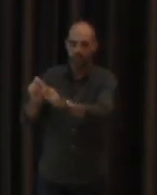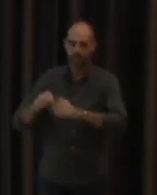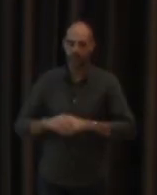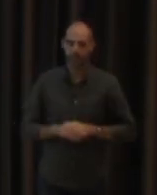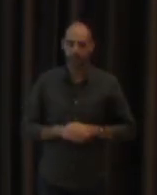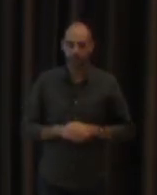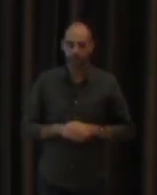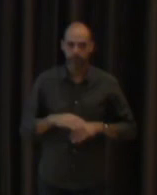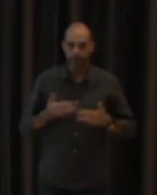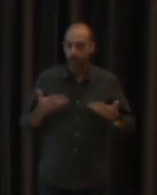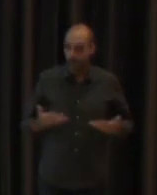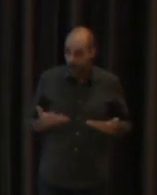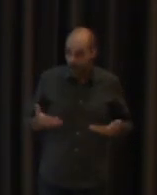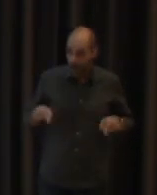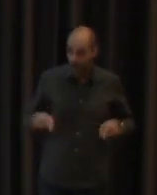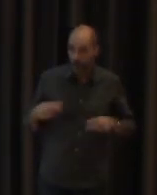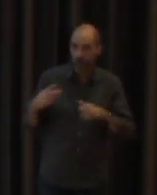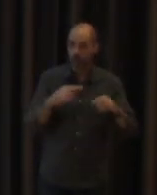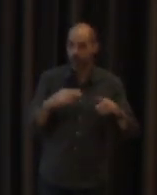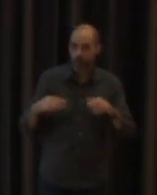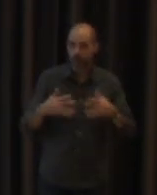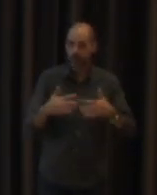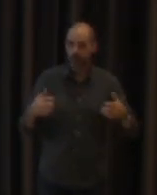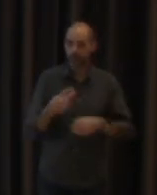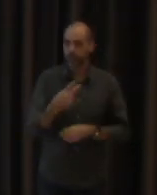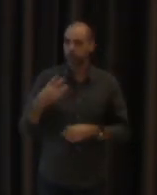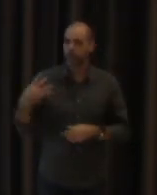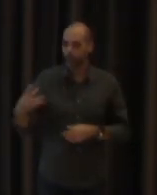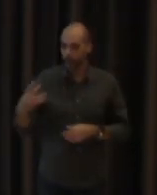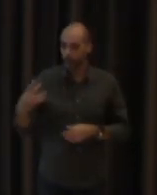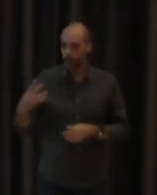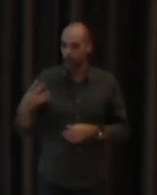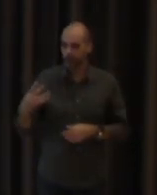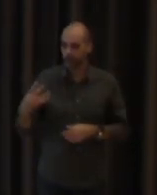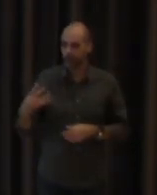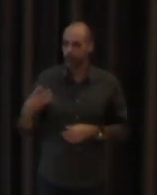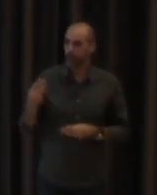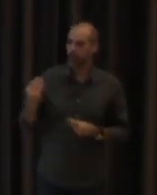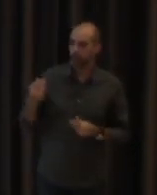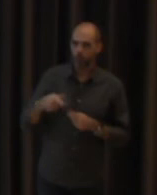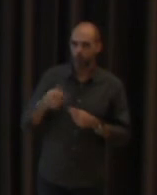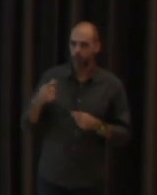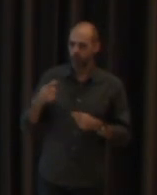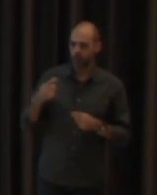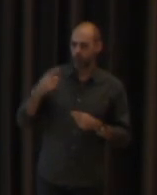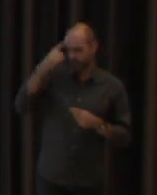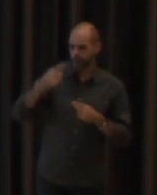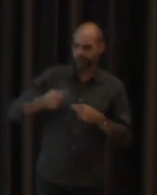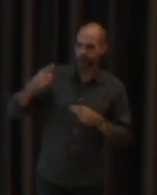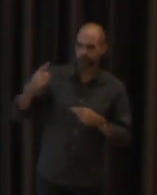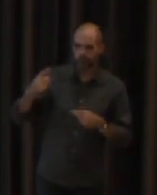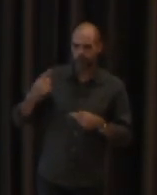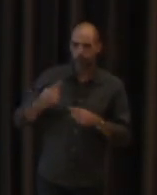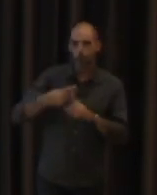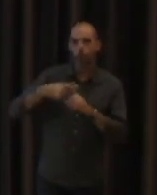Per als parlants d'ara, la frase 24... En la frase 24 es produeix un xoc, no?, entre la